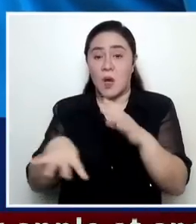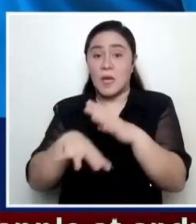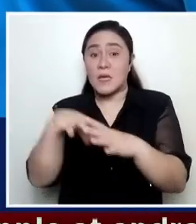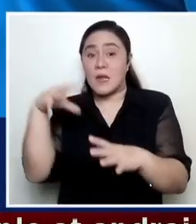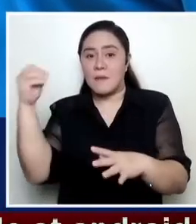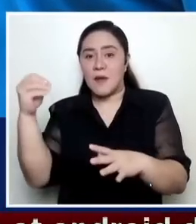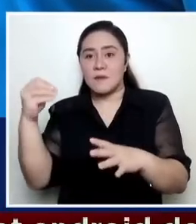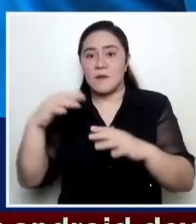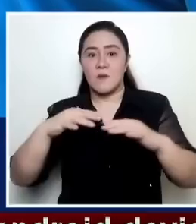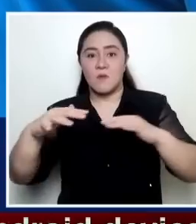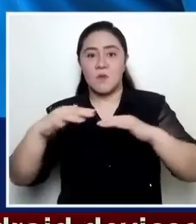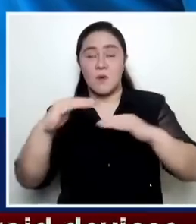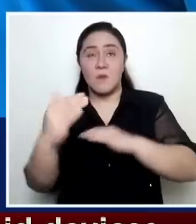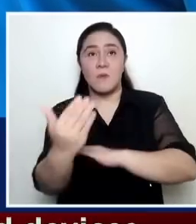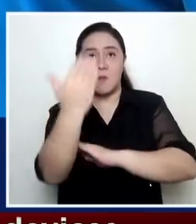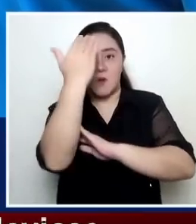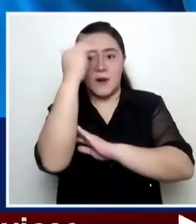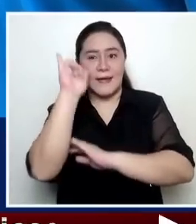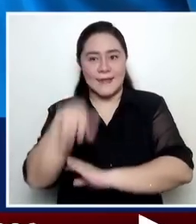Umaga yun eh.